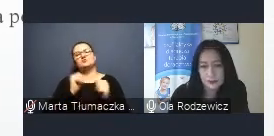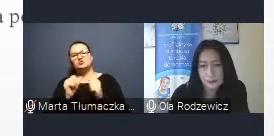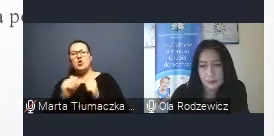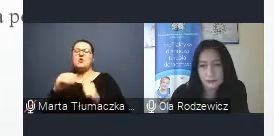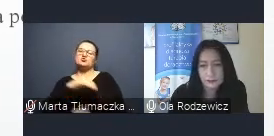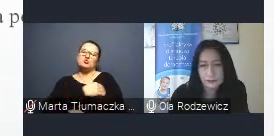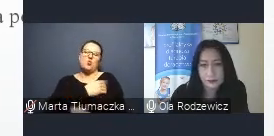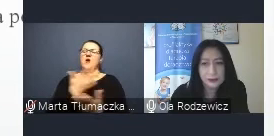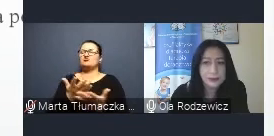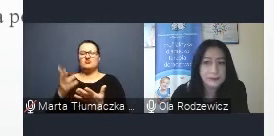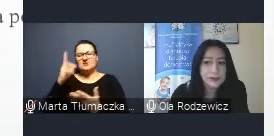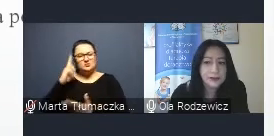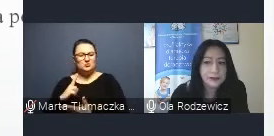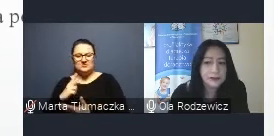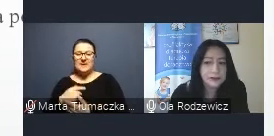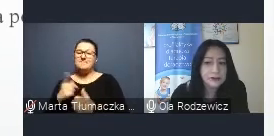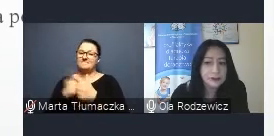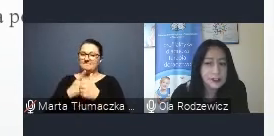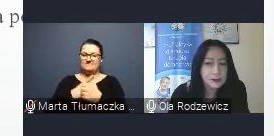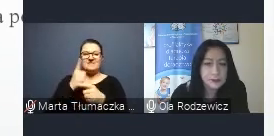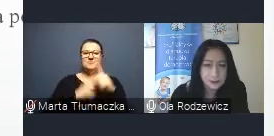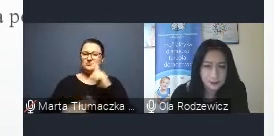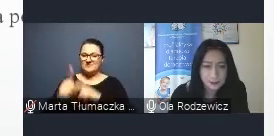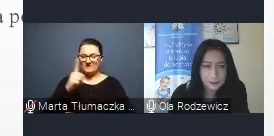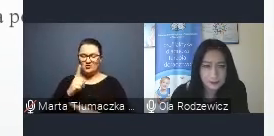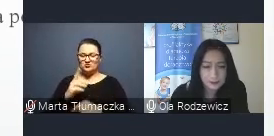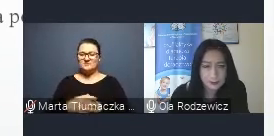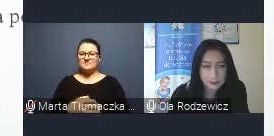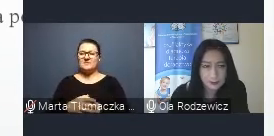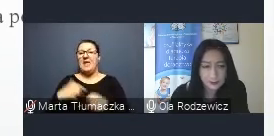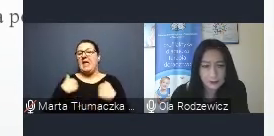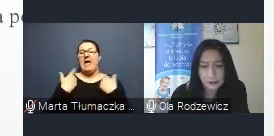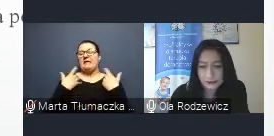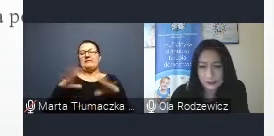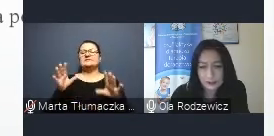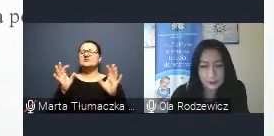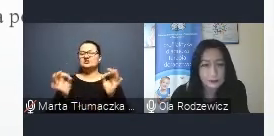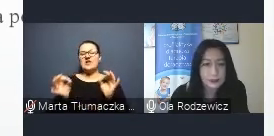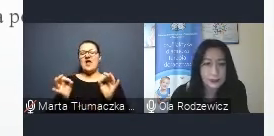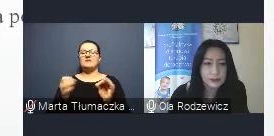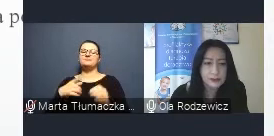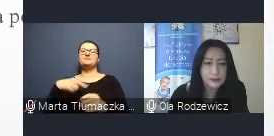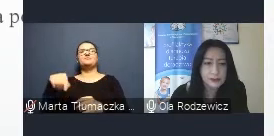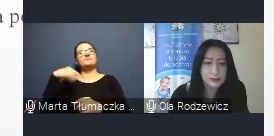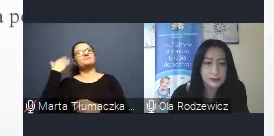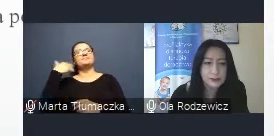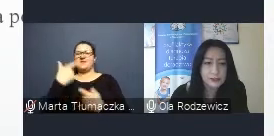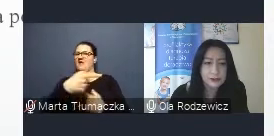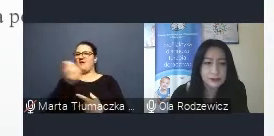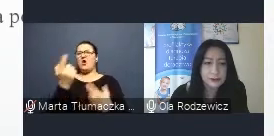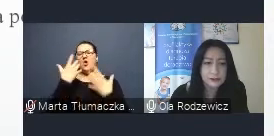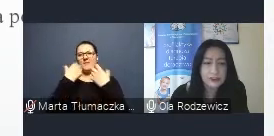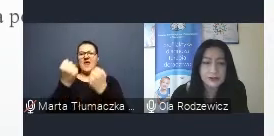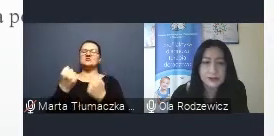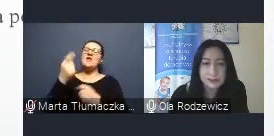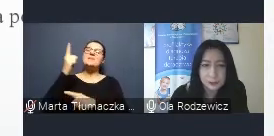jest niepełnosprawność. I nie chciałabym, żeby dzisiaj moje wystąpienie było odebrane w taki sposób, że